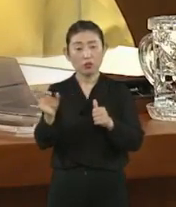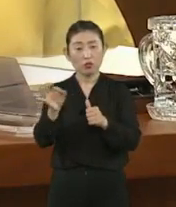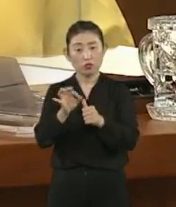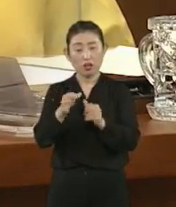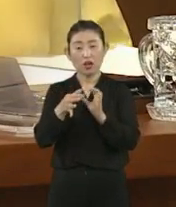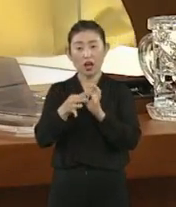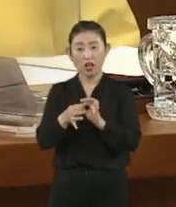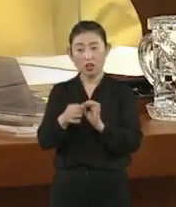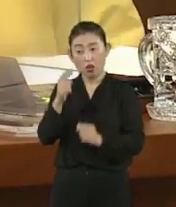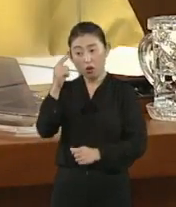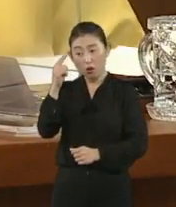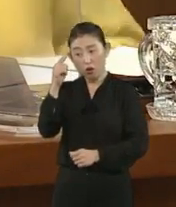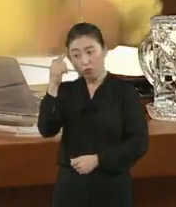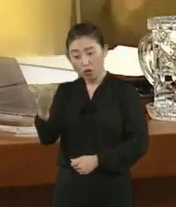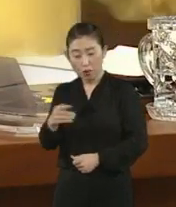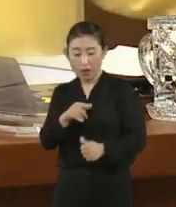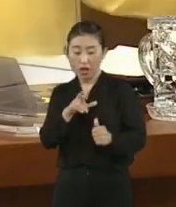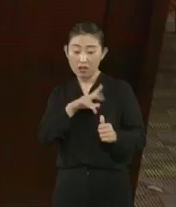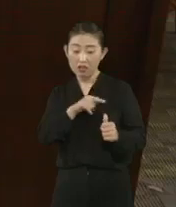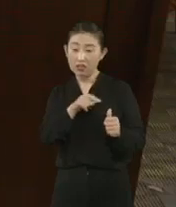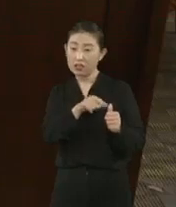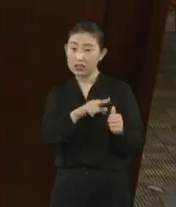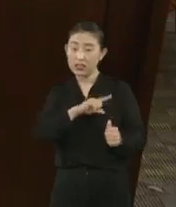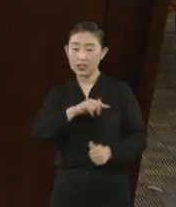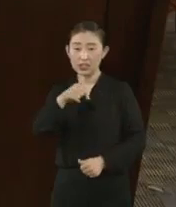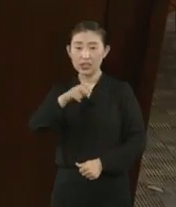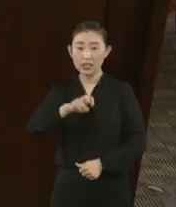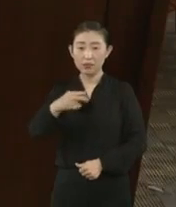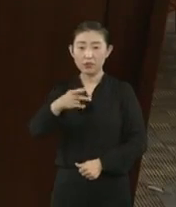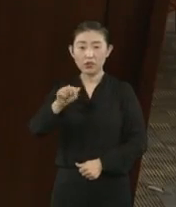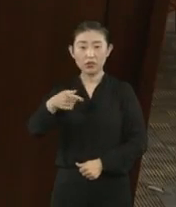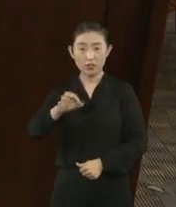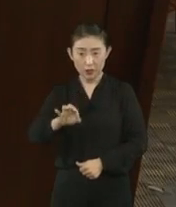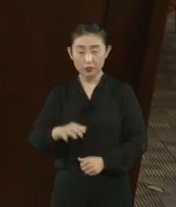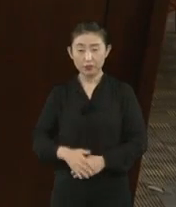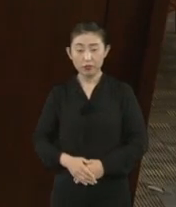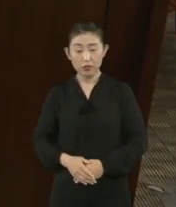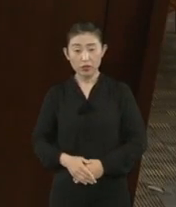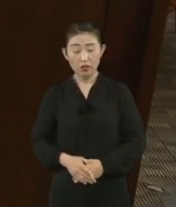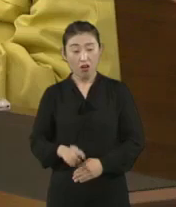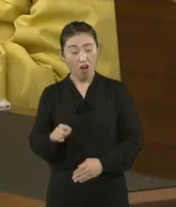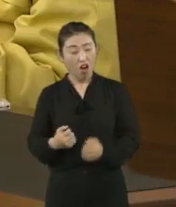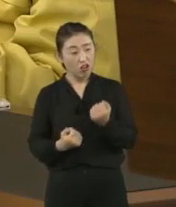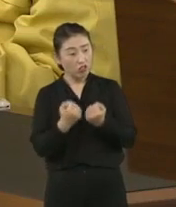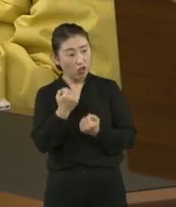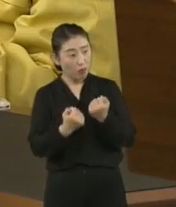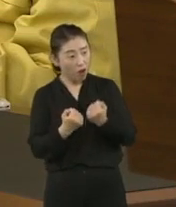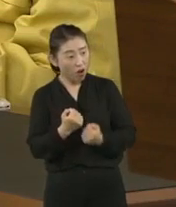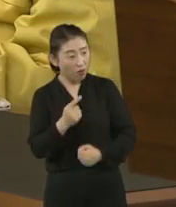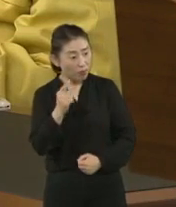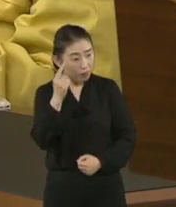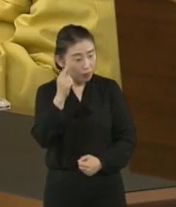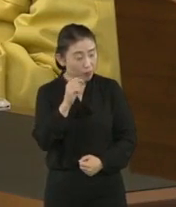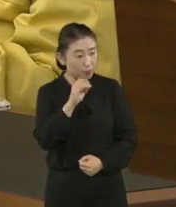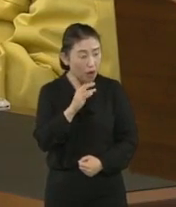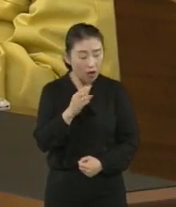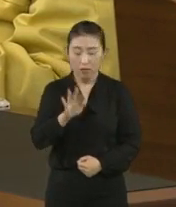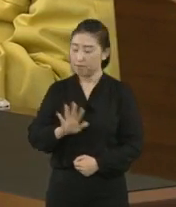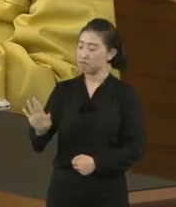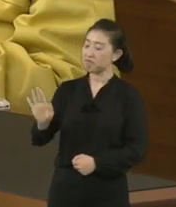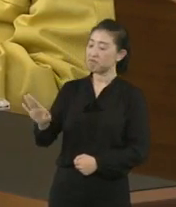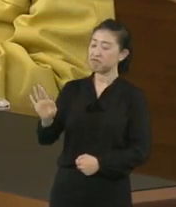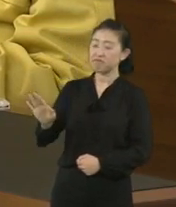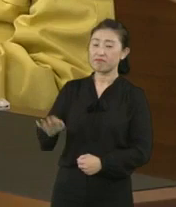한 민주당 김득응 의원. 도청 국장이 답변을 하려 하자 아예 말을 못하게 막아서며